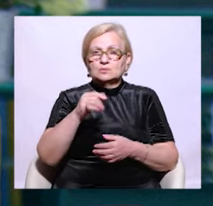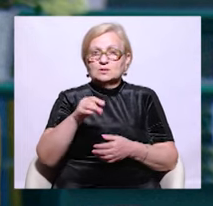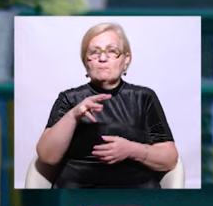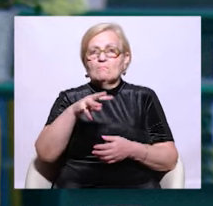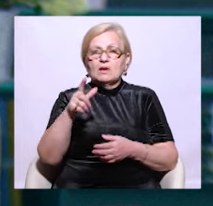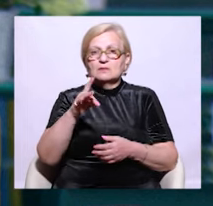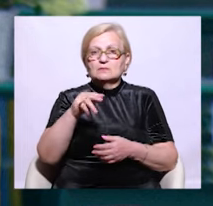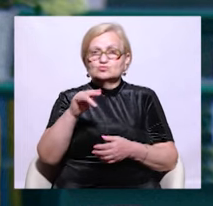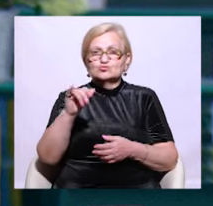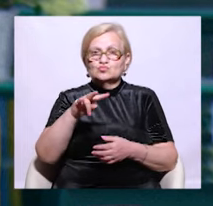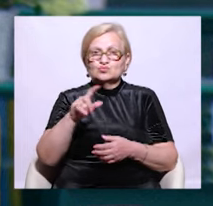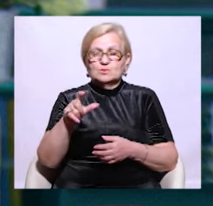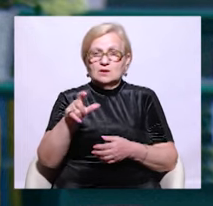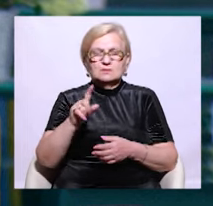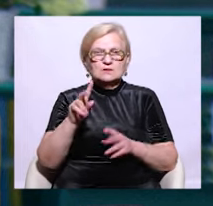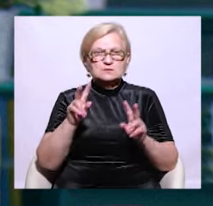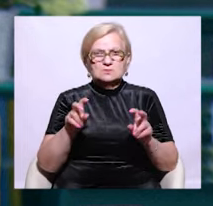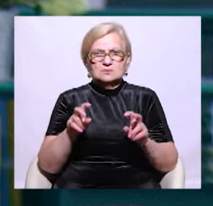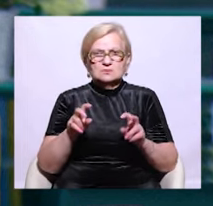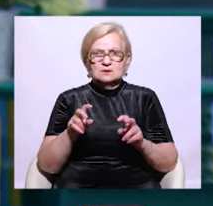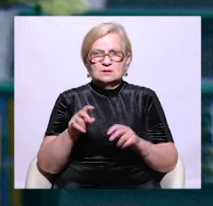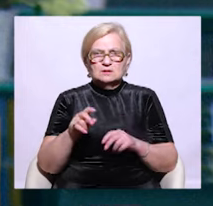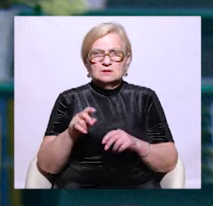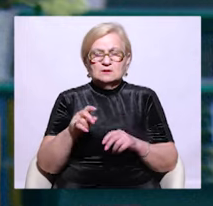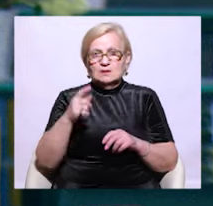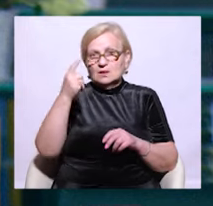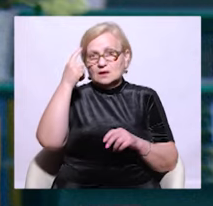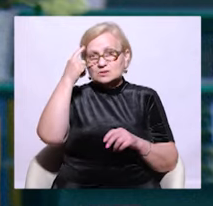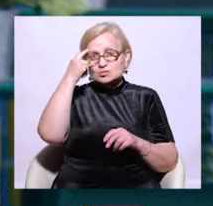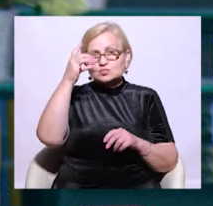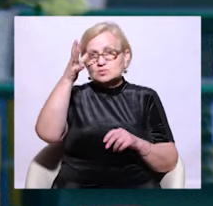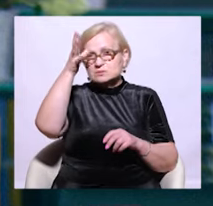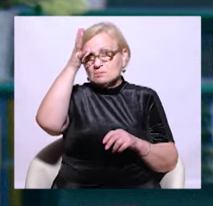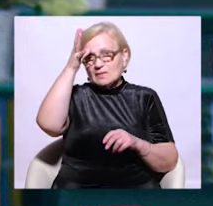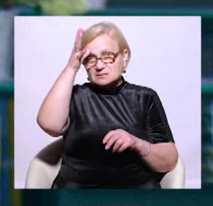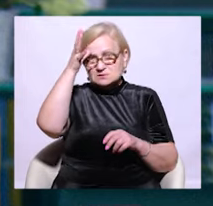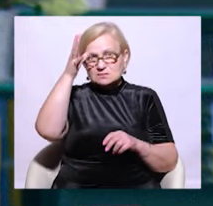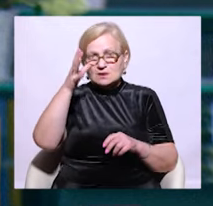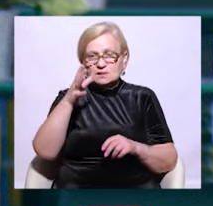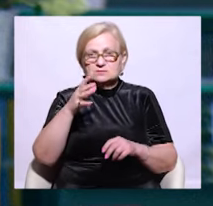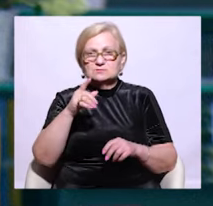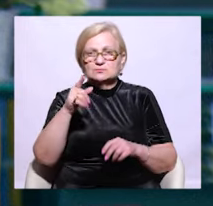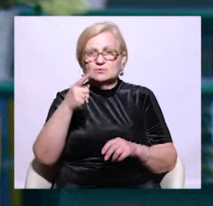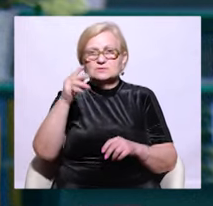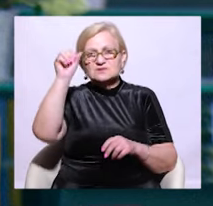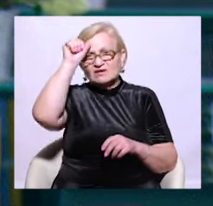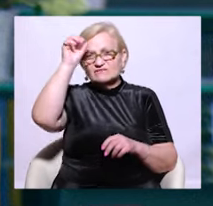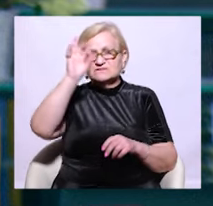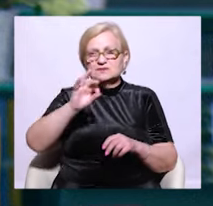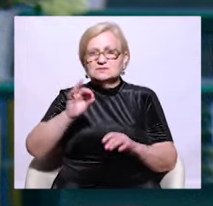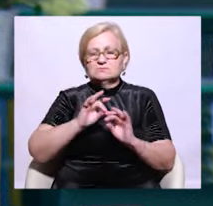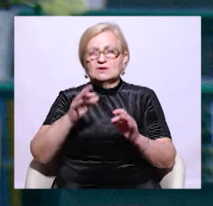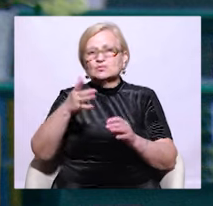მერჩულე. მერჩულე რას ნიშნავს? მერჩულე ნიშნავს რჯულის მეცნიერს, ანუ ღვთის მეტყველს.